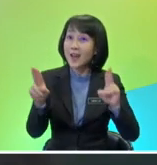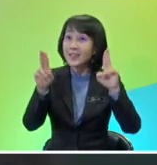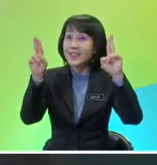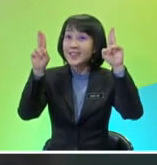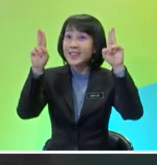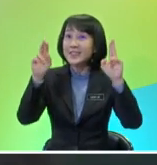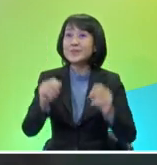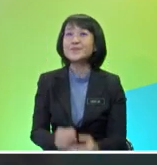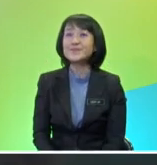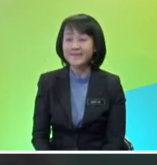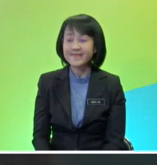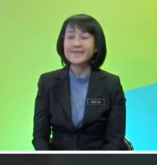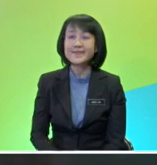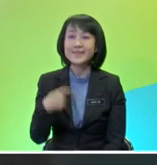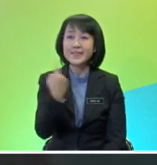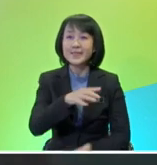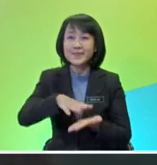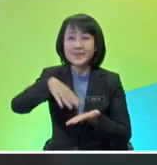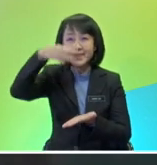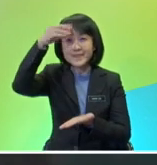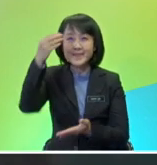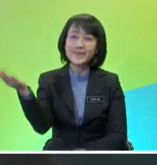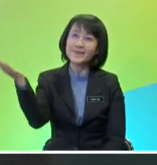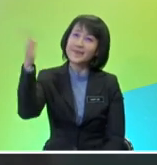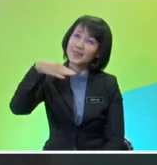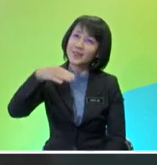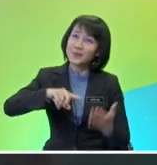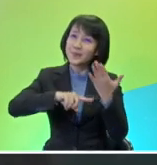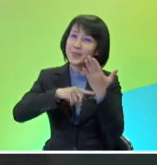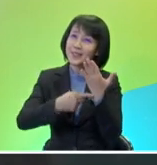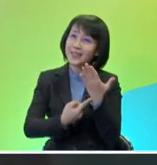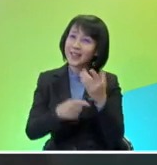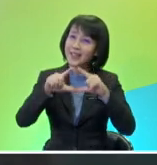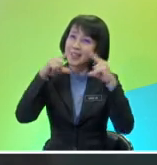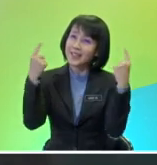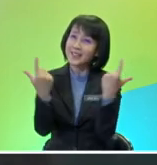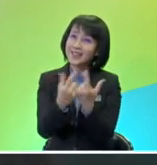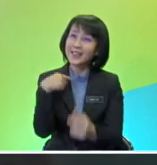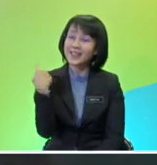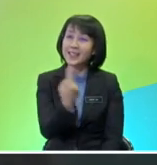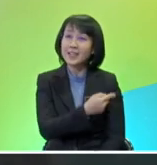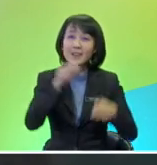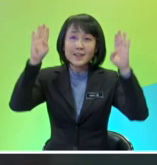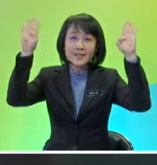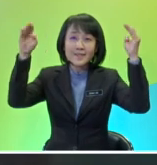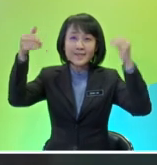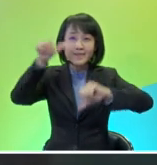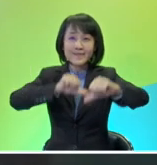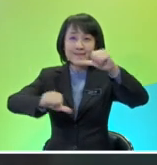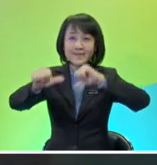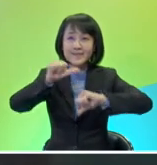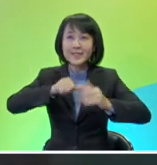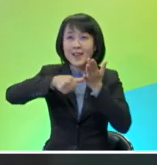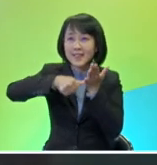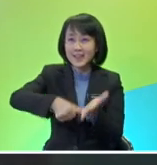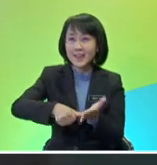bab yang kita akan belajar kali ini. Jom kita mulakan kelas kita, iaitu mata pelajaran sains bab tekanan udara.